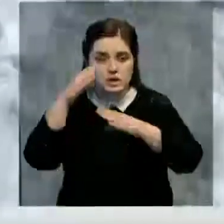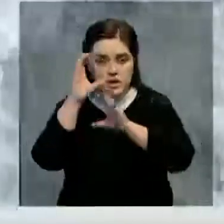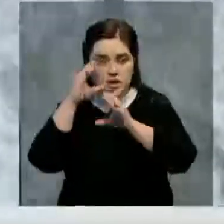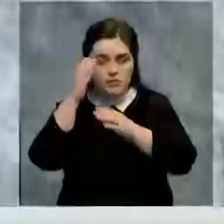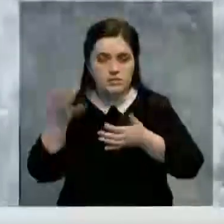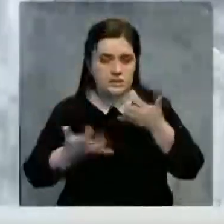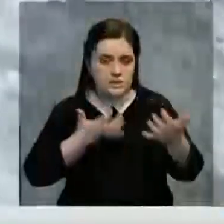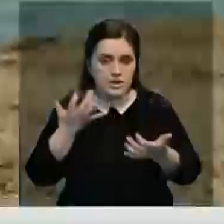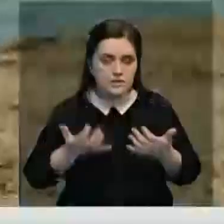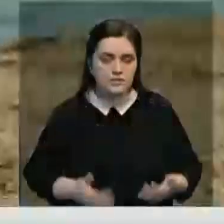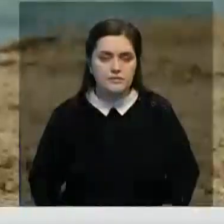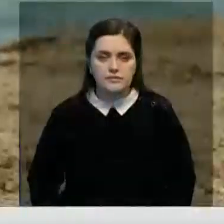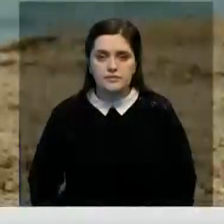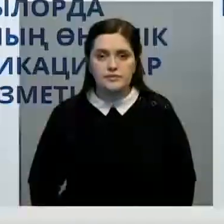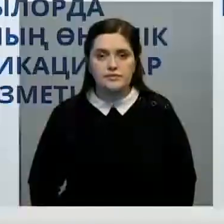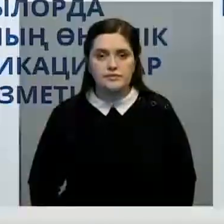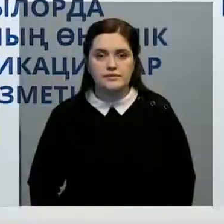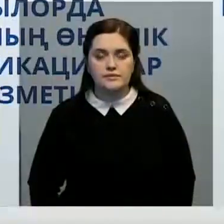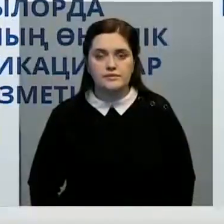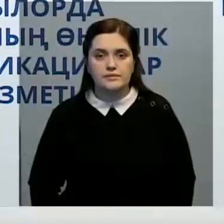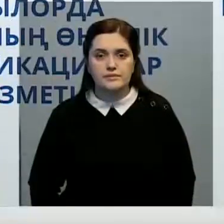лабораторных результатов.